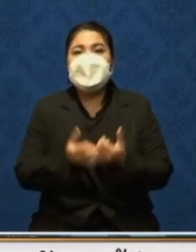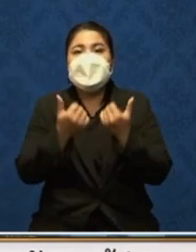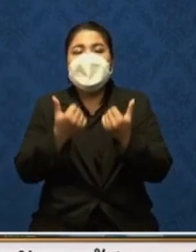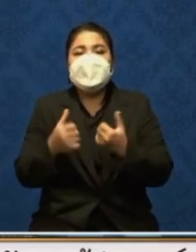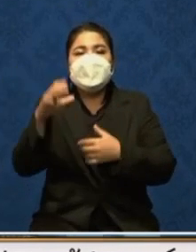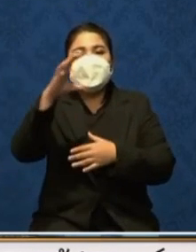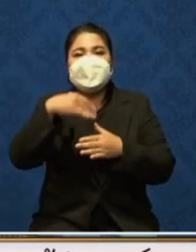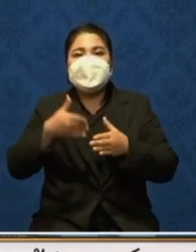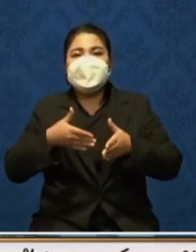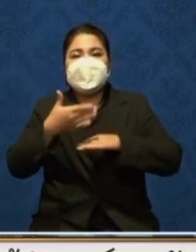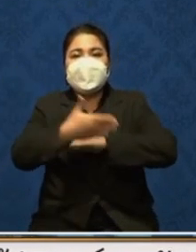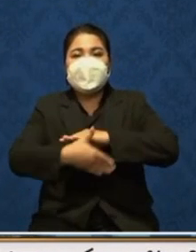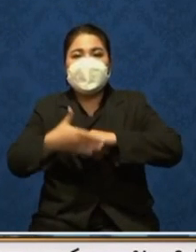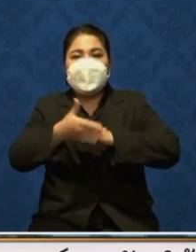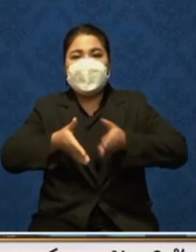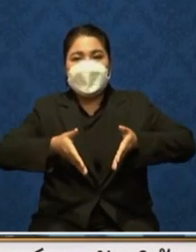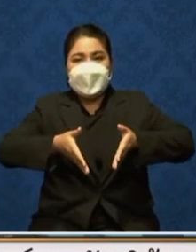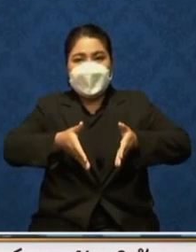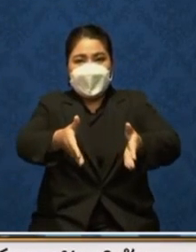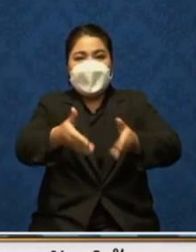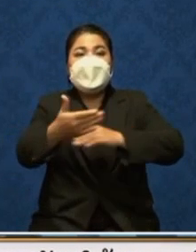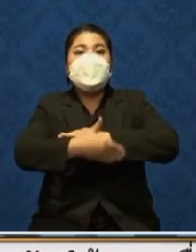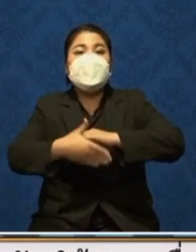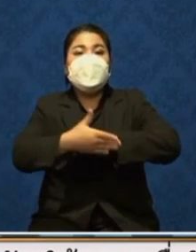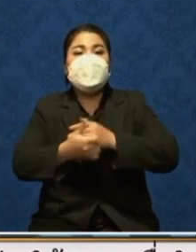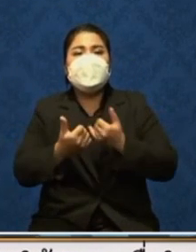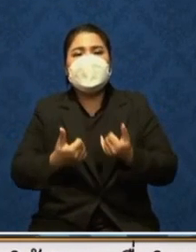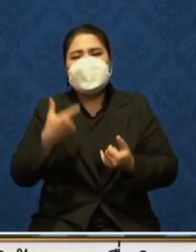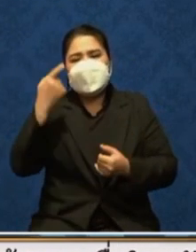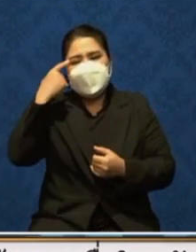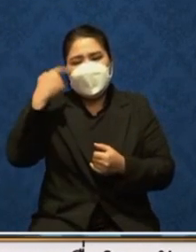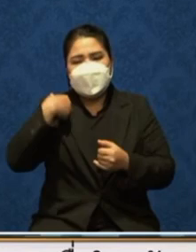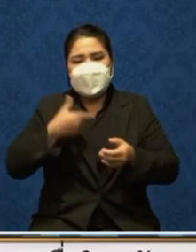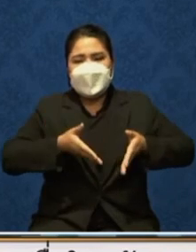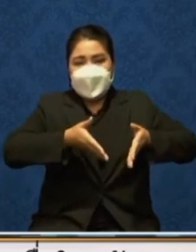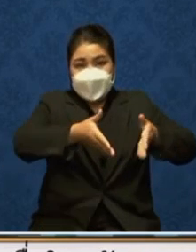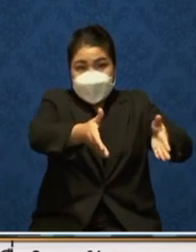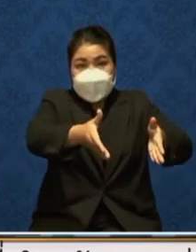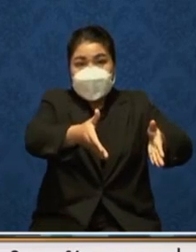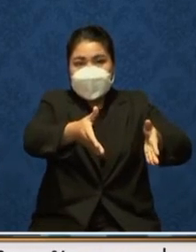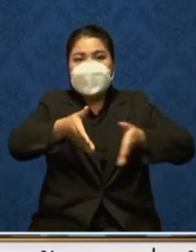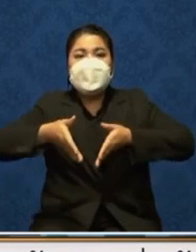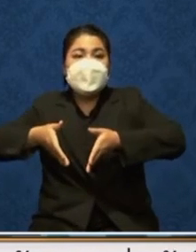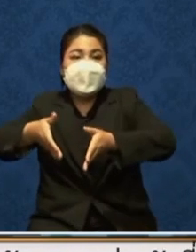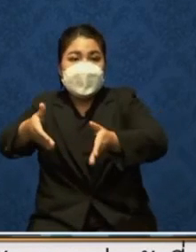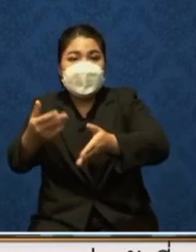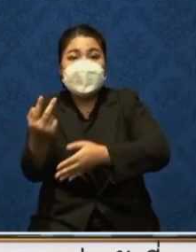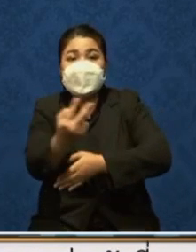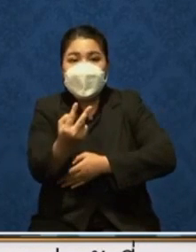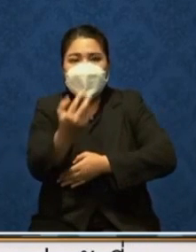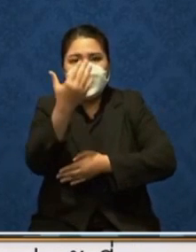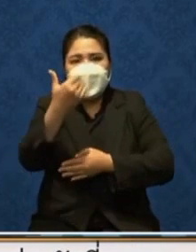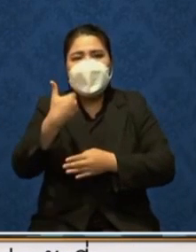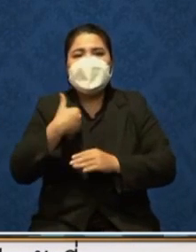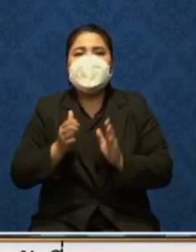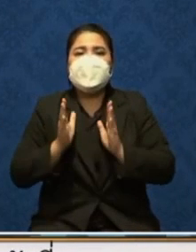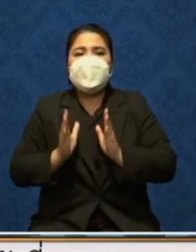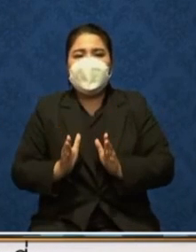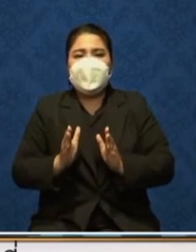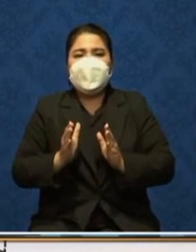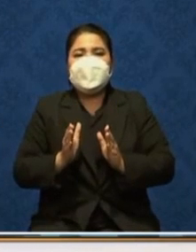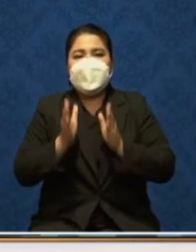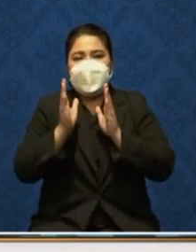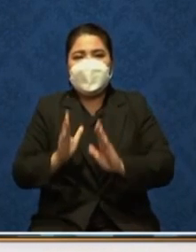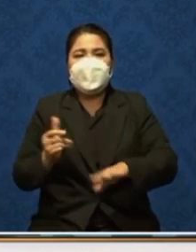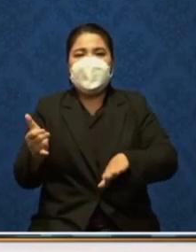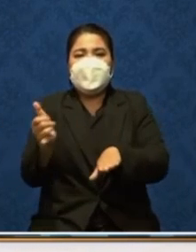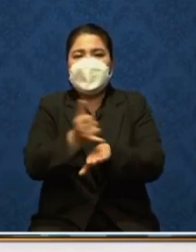คุมค้าด้วยนะครับใกใช้เงิภาษี มนคจะทำรางจาก 1 ทางเป็ 2 ทางพอมคนใช้มากพอ ขนคนของมาก